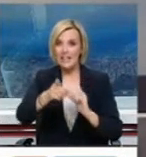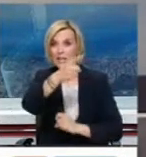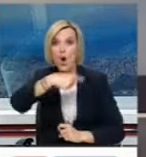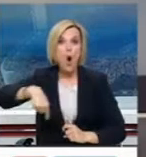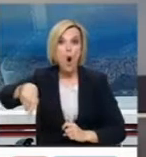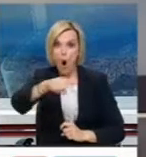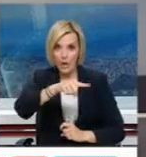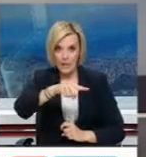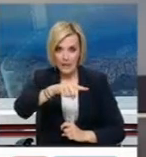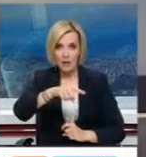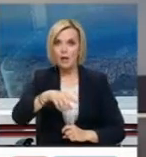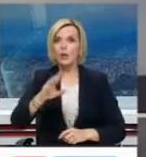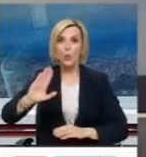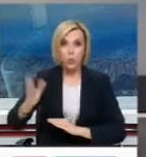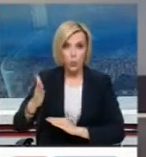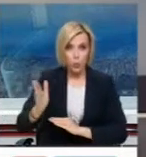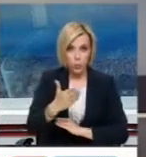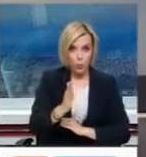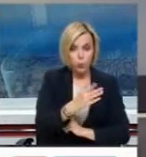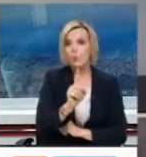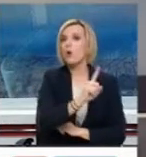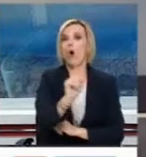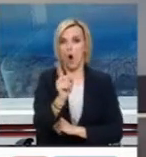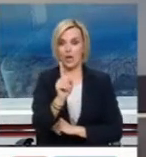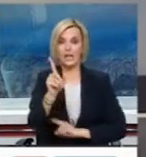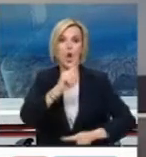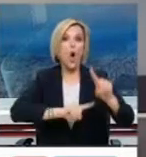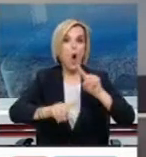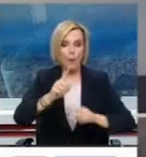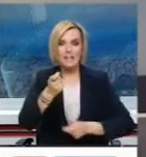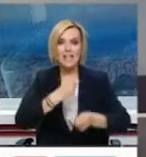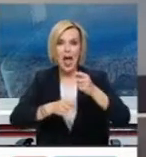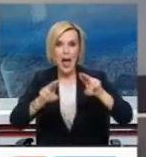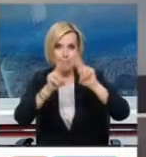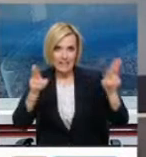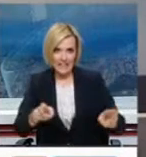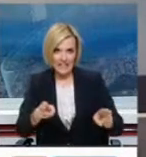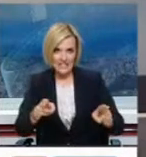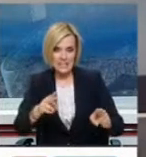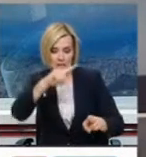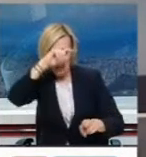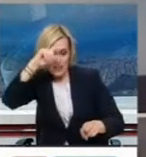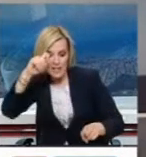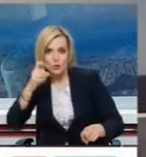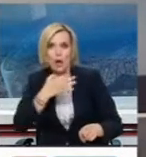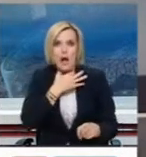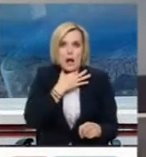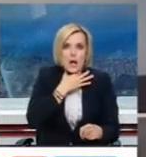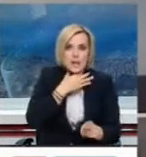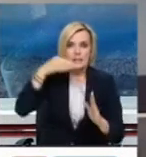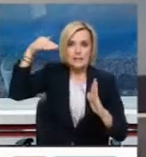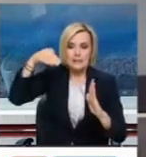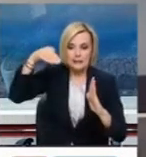σύμβασης εργασίας τους για τους εργοδότες που πλήττονται και μειώνεται σημαντικά ο τζίρος τους βάσει του